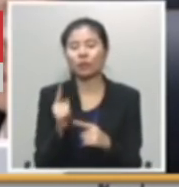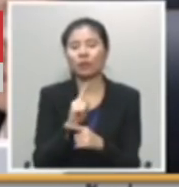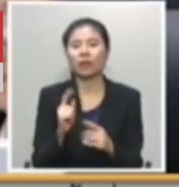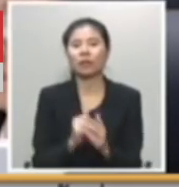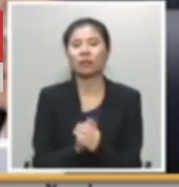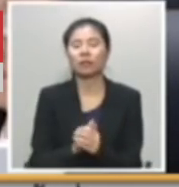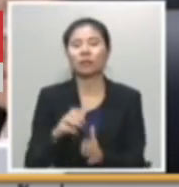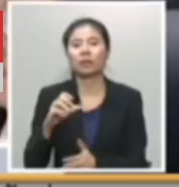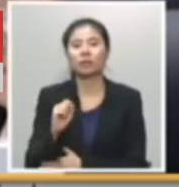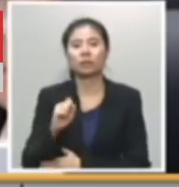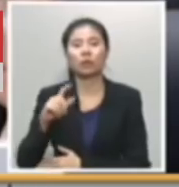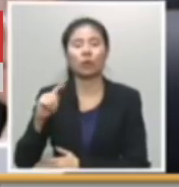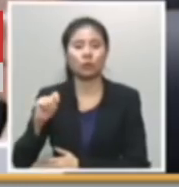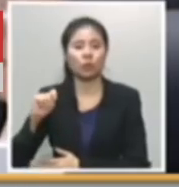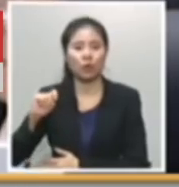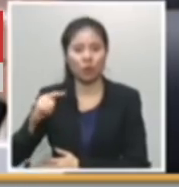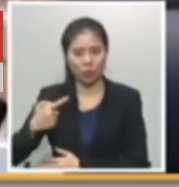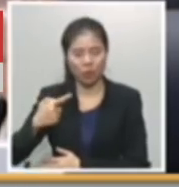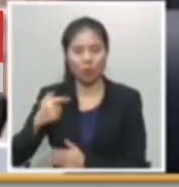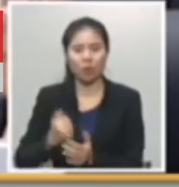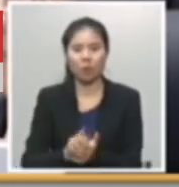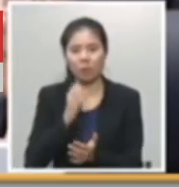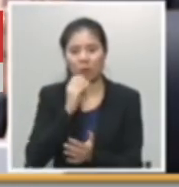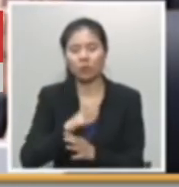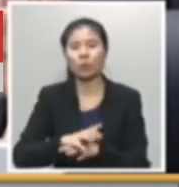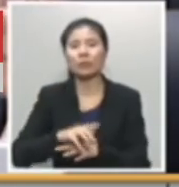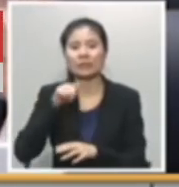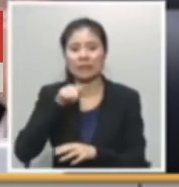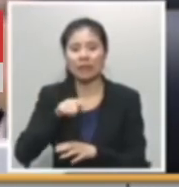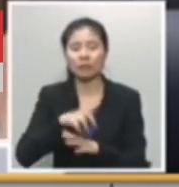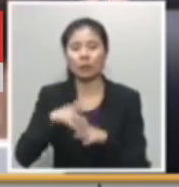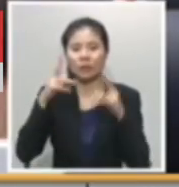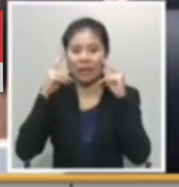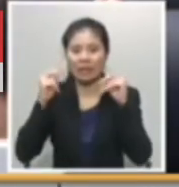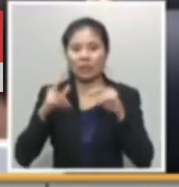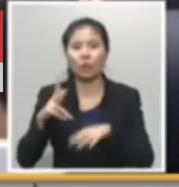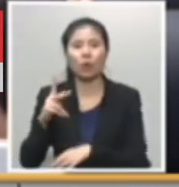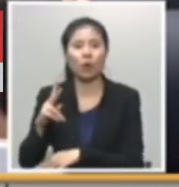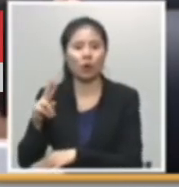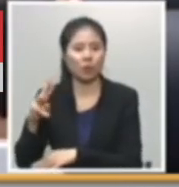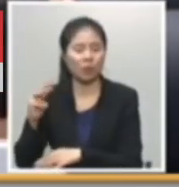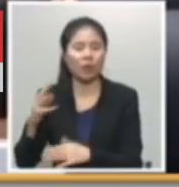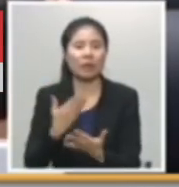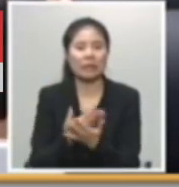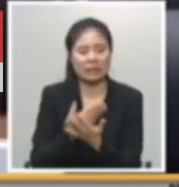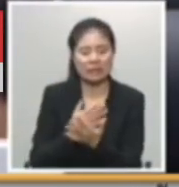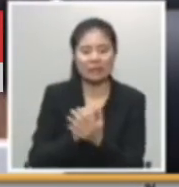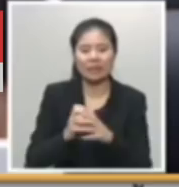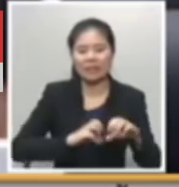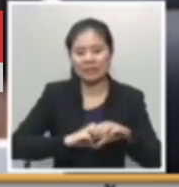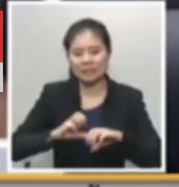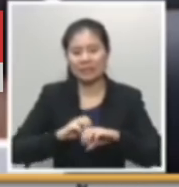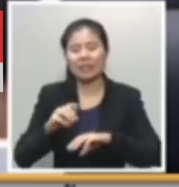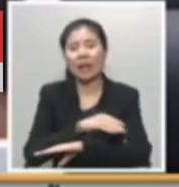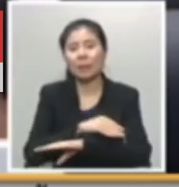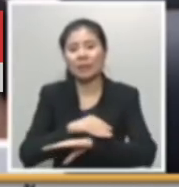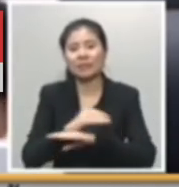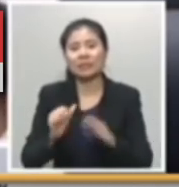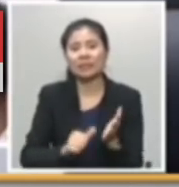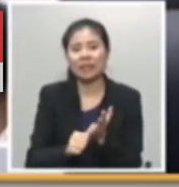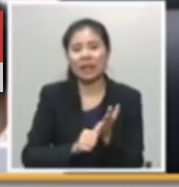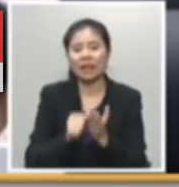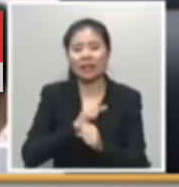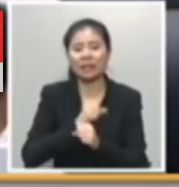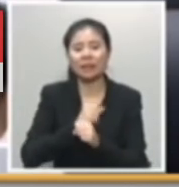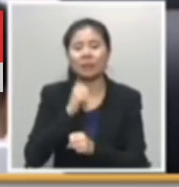ำนักงบประมาณสามารถฟังคำสั่งของรัฐมนตรีหรือนายกให้เปลี่ยนแปลงงบประมาณได้แน่จริงมาแฉกันเลยสำนักงบว่าไม่เคยเปลี่